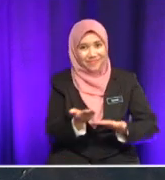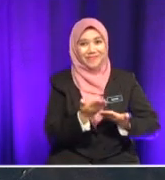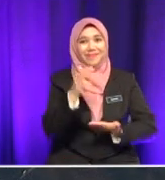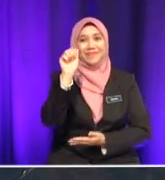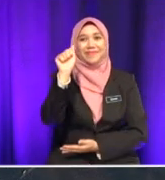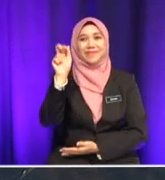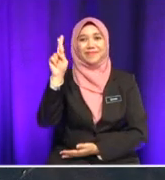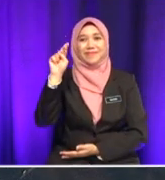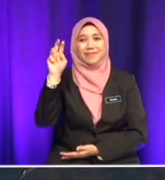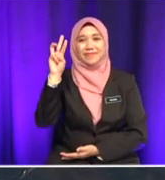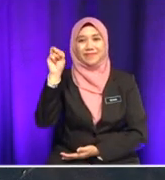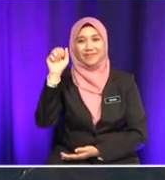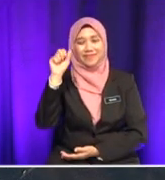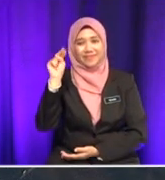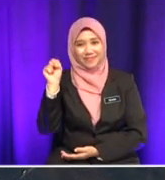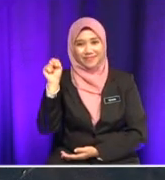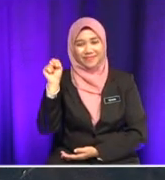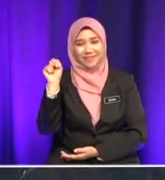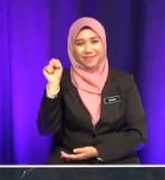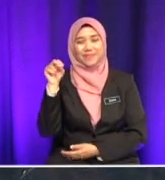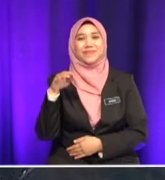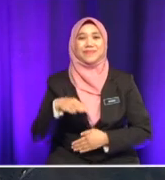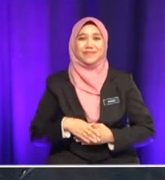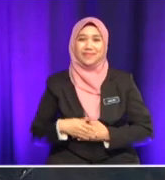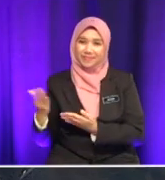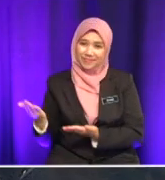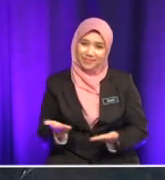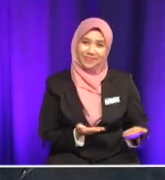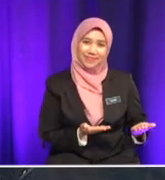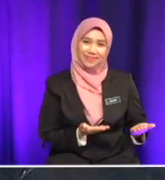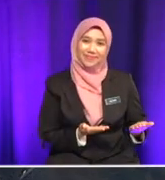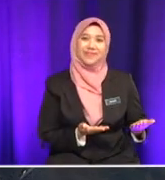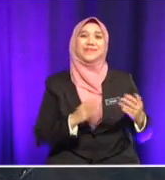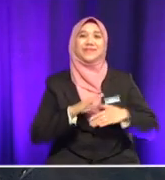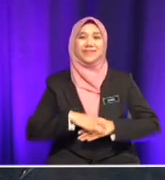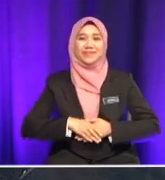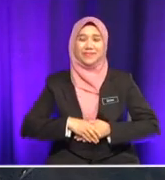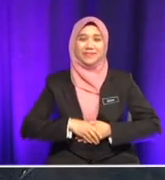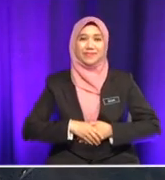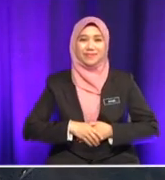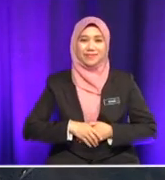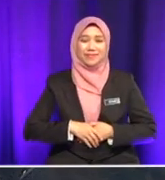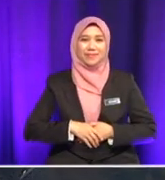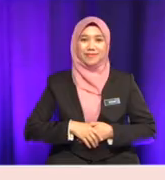untuk membaca petikan ini dahulu oke Arman dipersilakan Arman